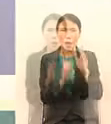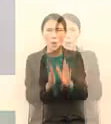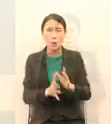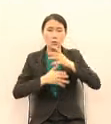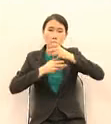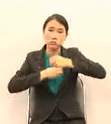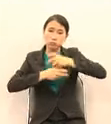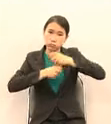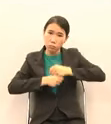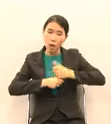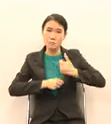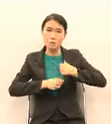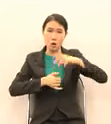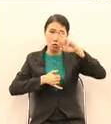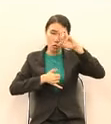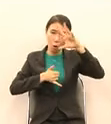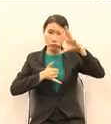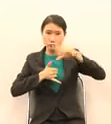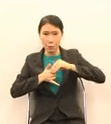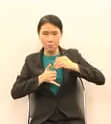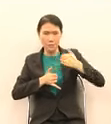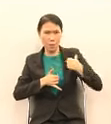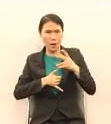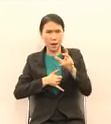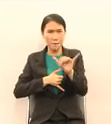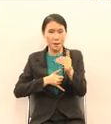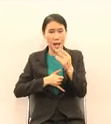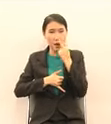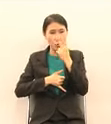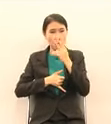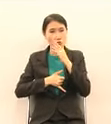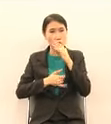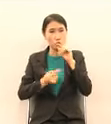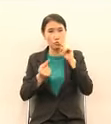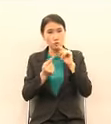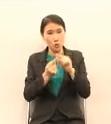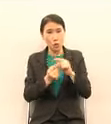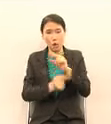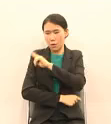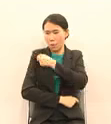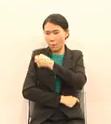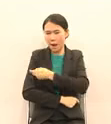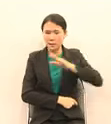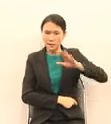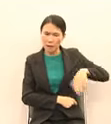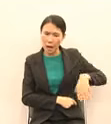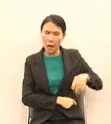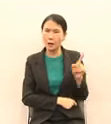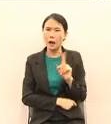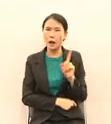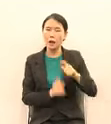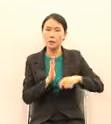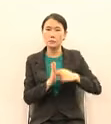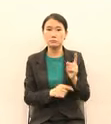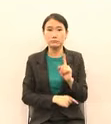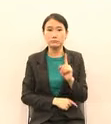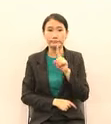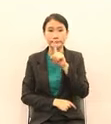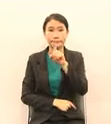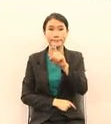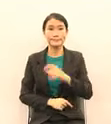งอายุแล้วก็มีโรคประจำตัวหมดเลยหรือว่ามีปัจจัยของการไปยังสถานพยาบาลช้าร่วมด้วยอะค่ะอาจารย